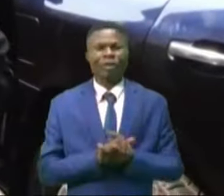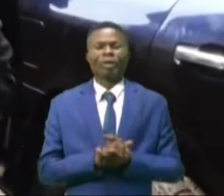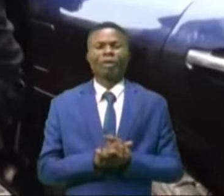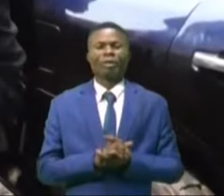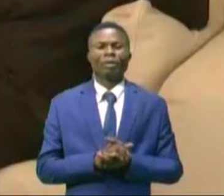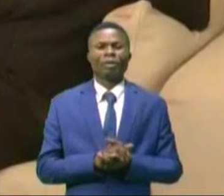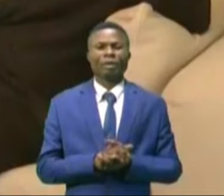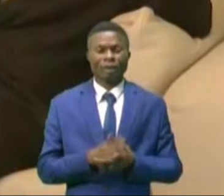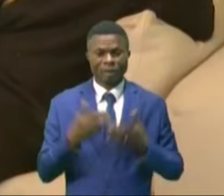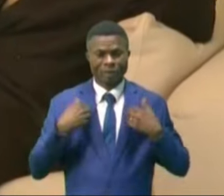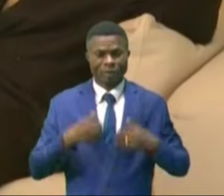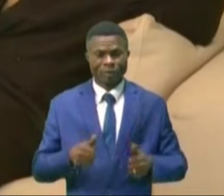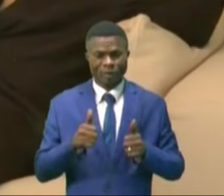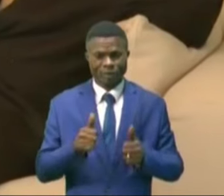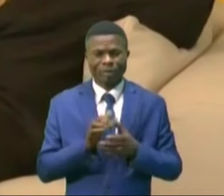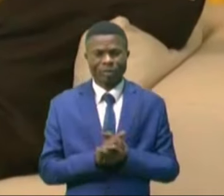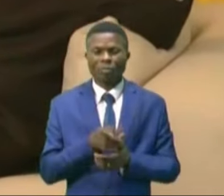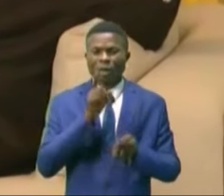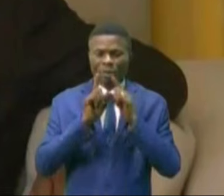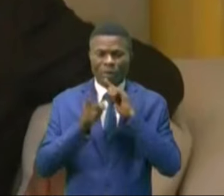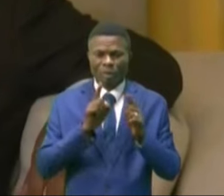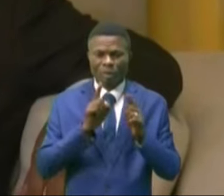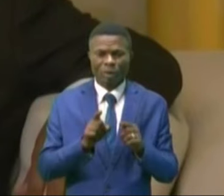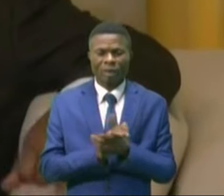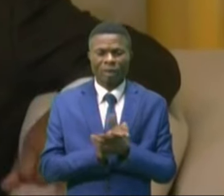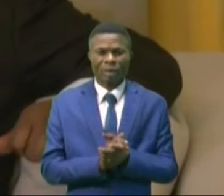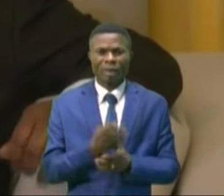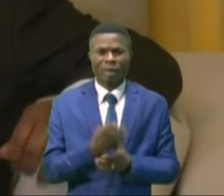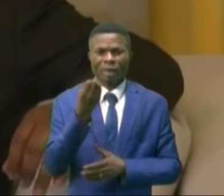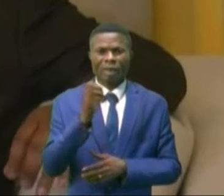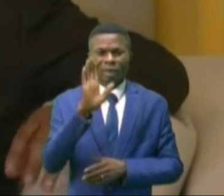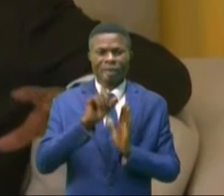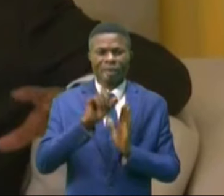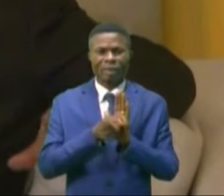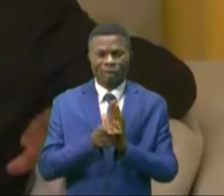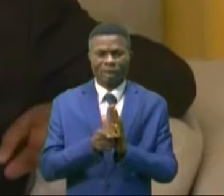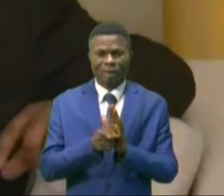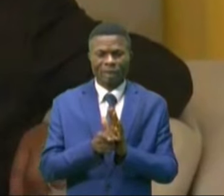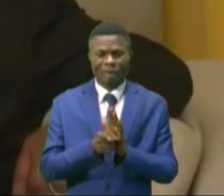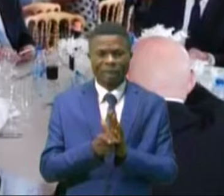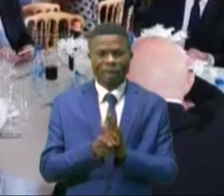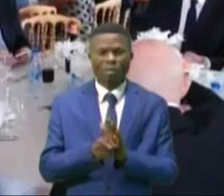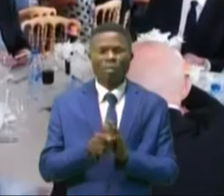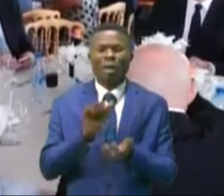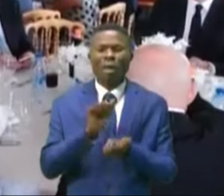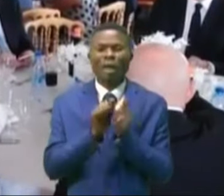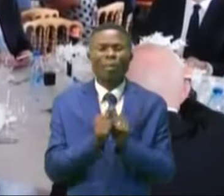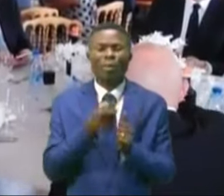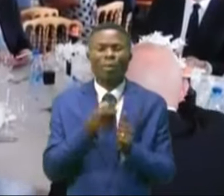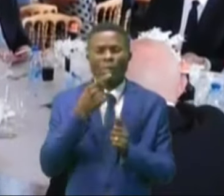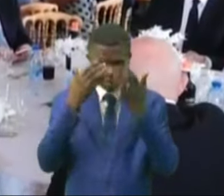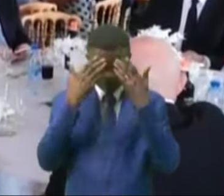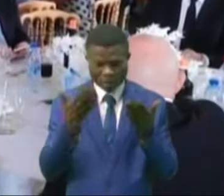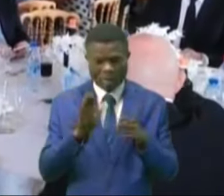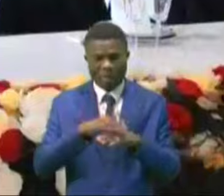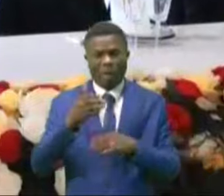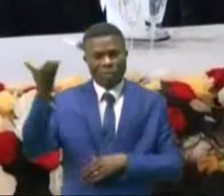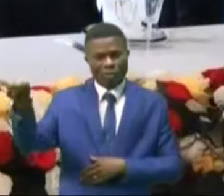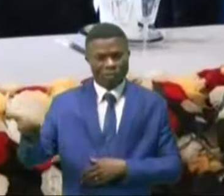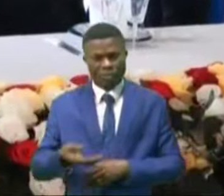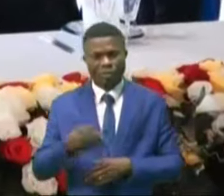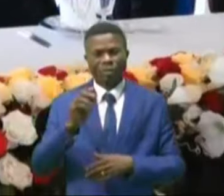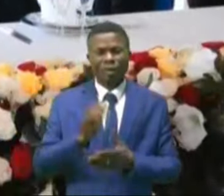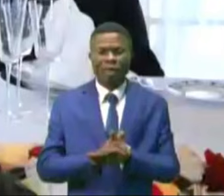Ça va ? Ils vont s'entretenir pendant près de 45 minutes, mais rien n'est filtré de ses tête-à-tête. Il va convier ensuite son hôte au